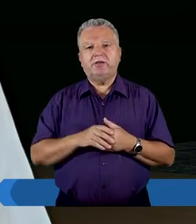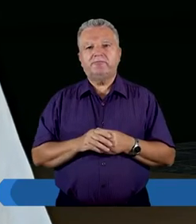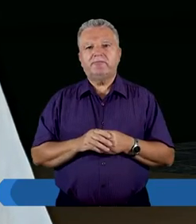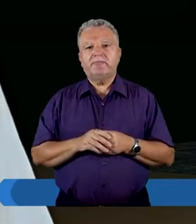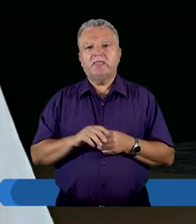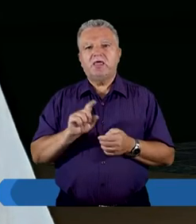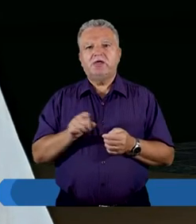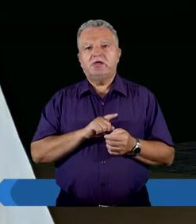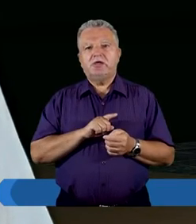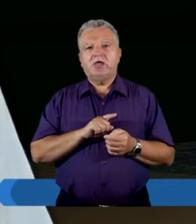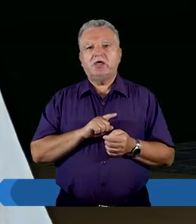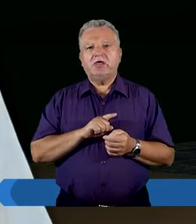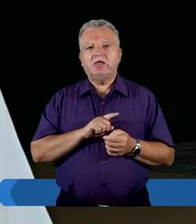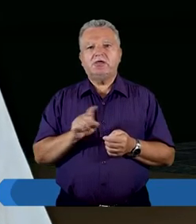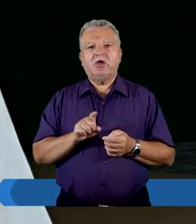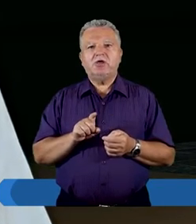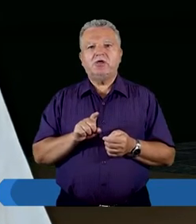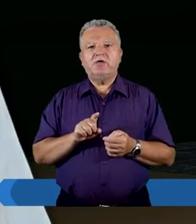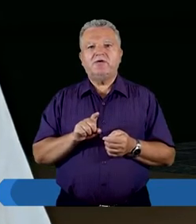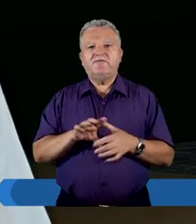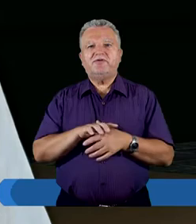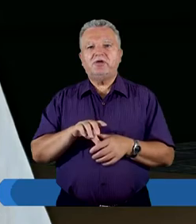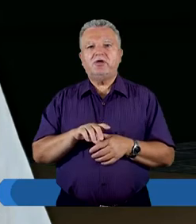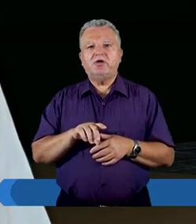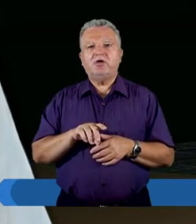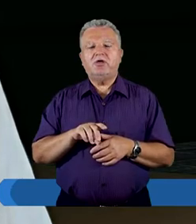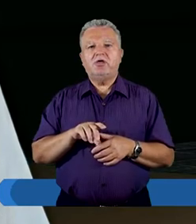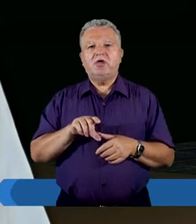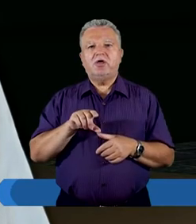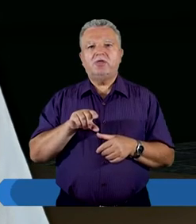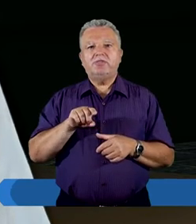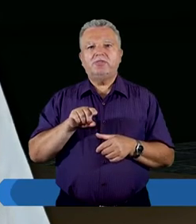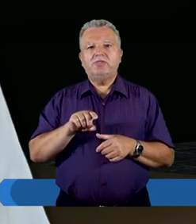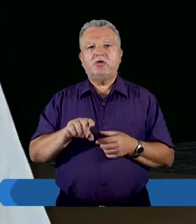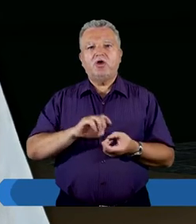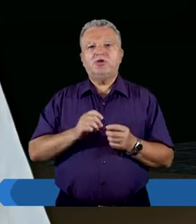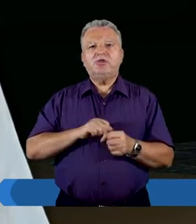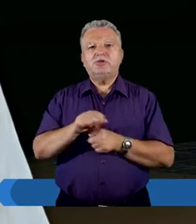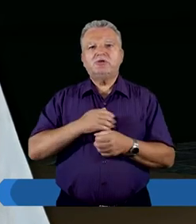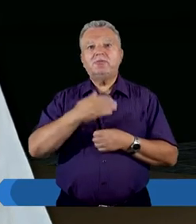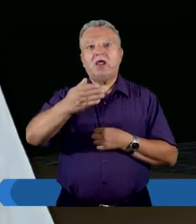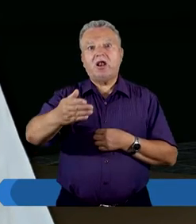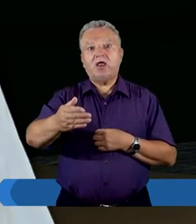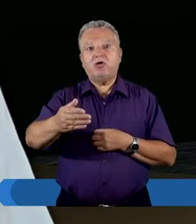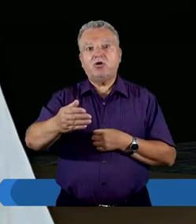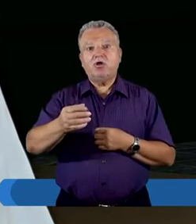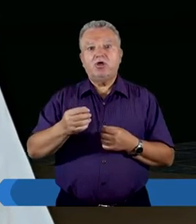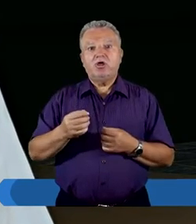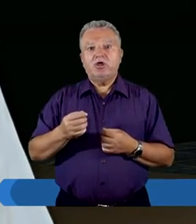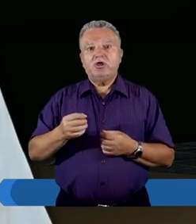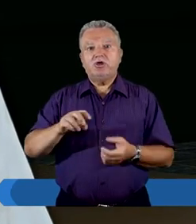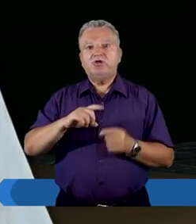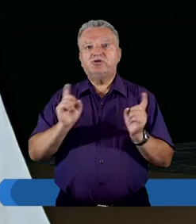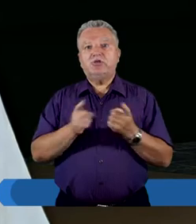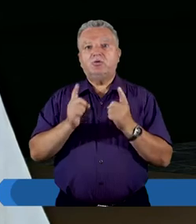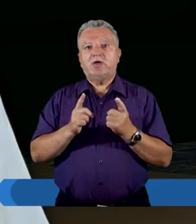z perspektywy, w zależności, w którym miejscu jesteśmy, dana sytuacja wydaje się beznadziejna, ale okazuje się, że w